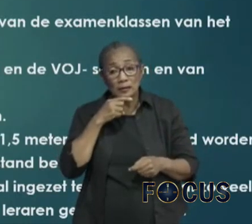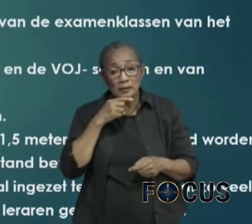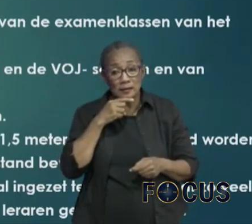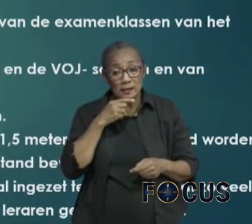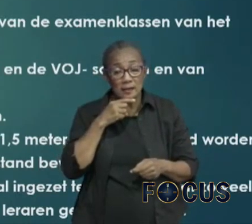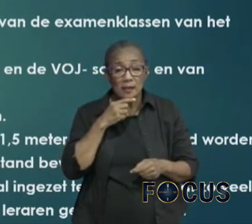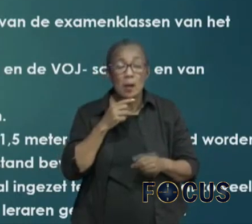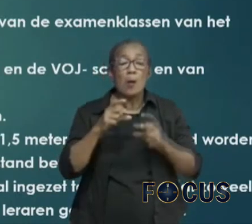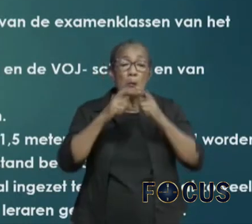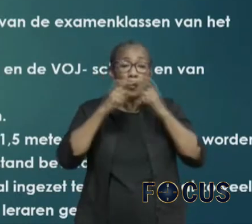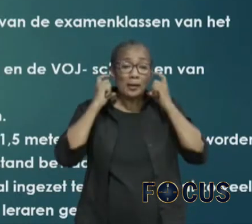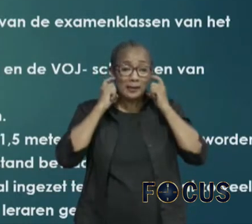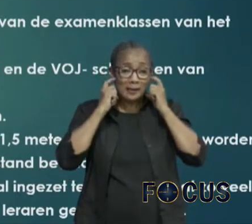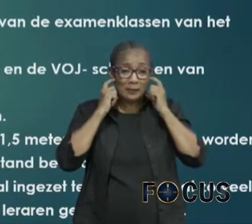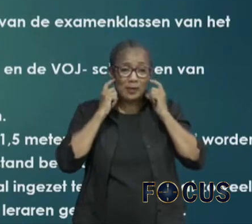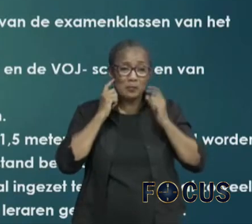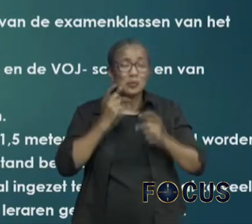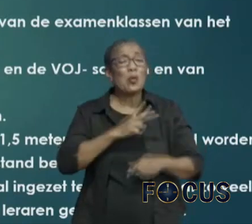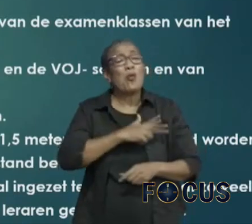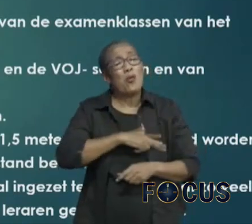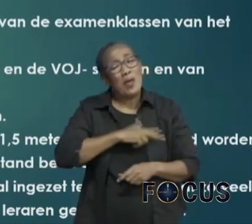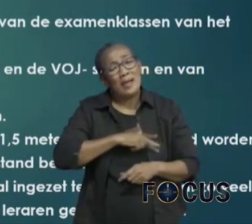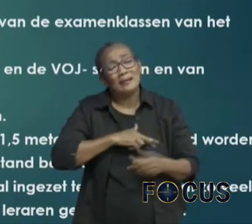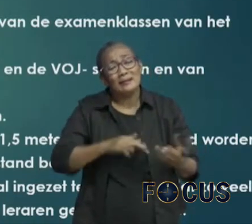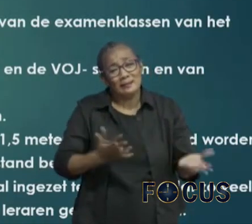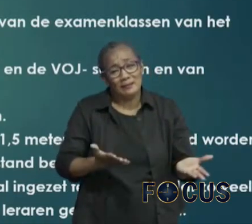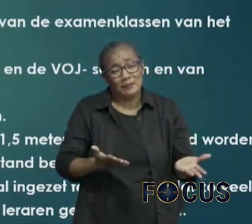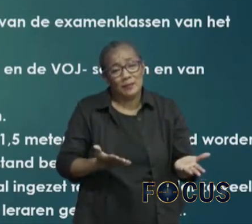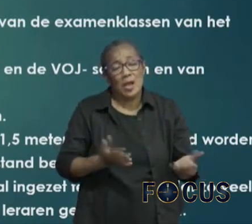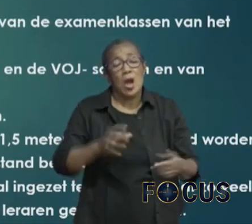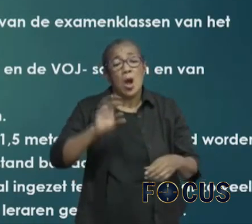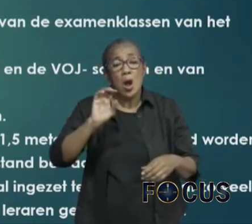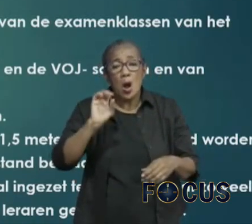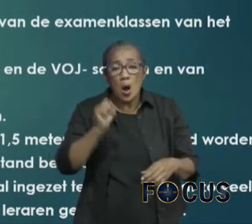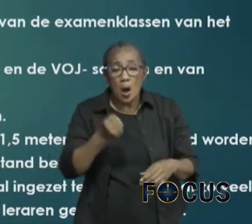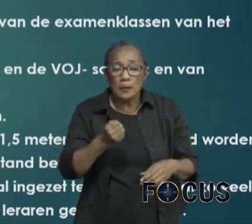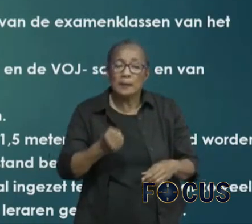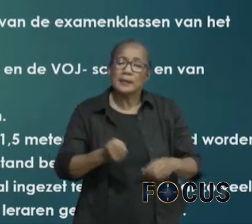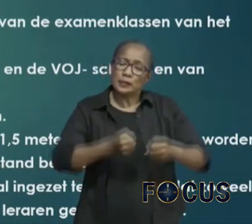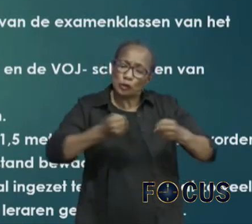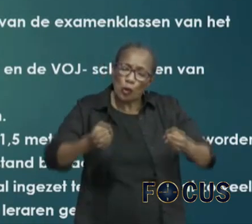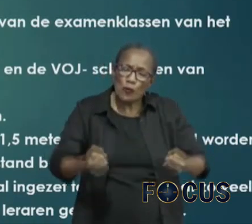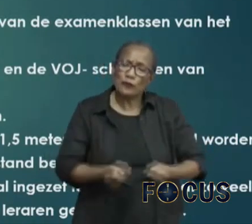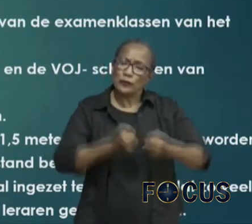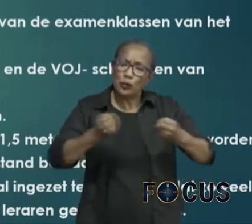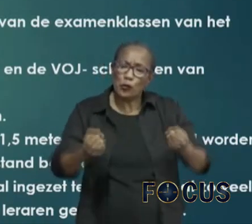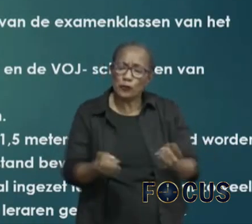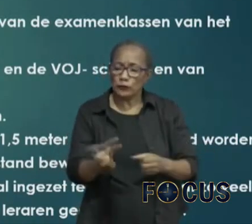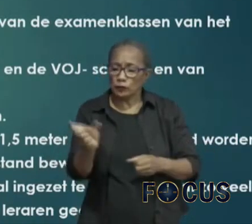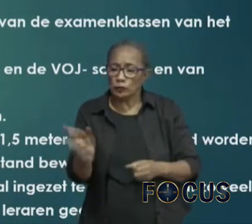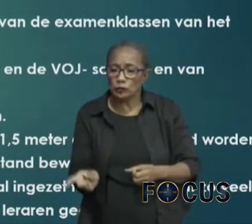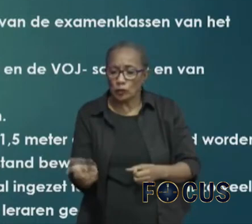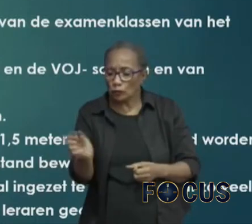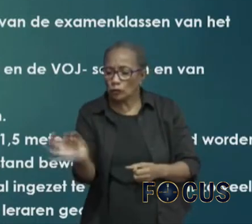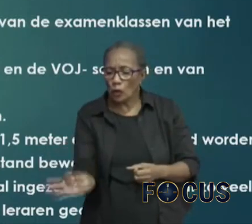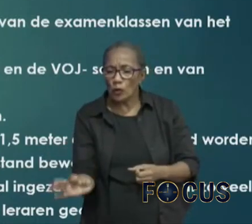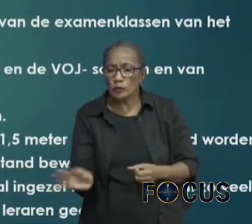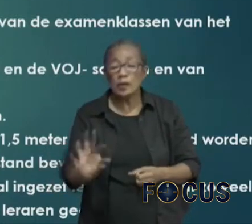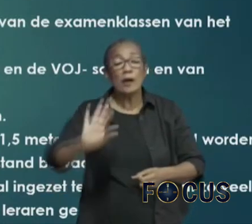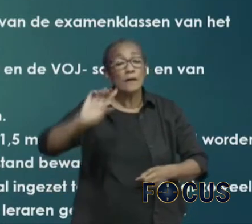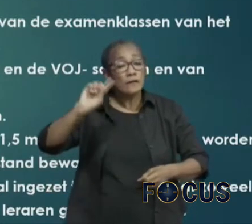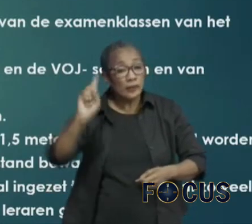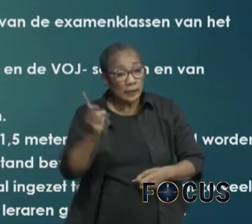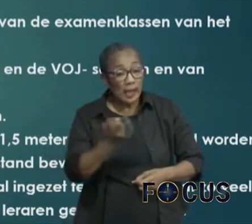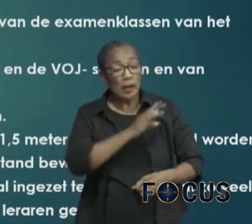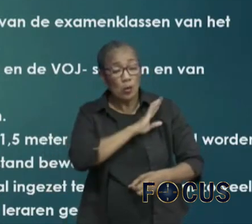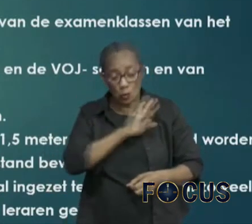even wennen. Ik moet er zelf ook aan wennen. Om een beetje te oefenen met die kinderen thuis. En om vooral ook de kinderen uit te